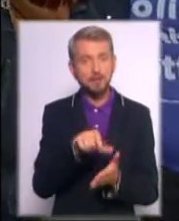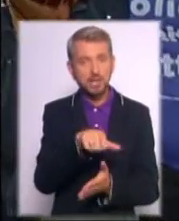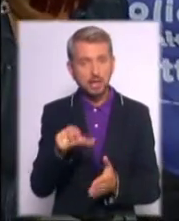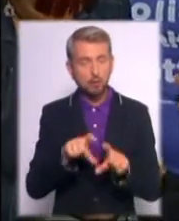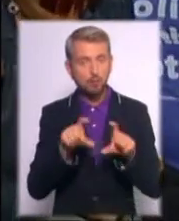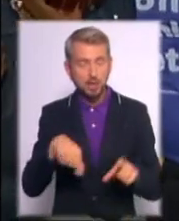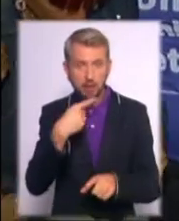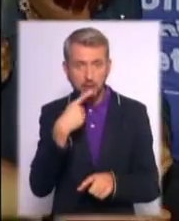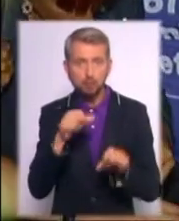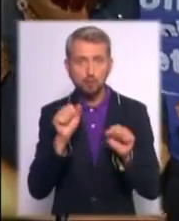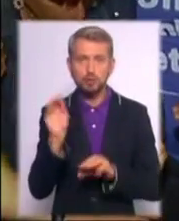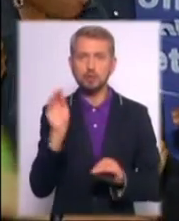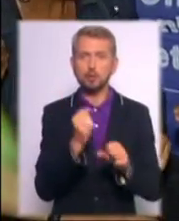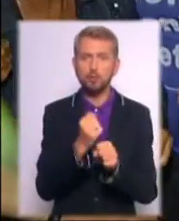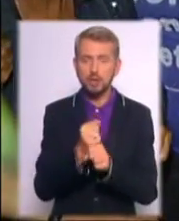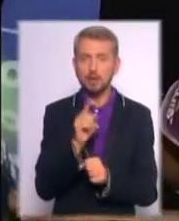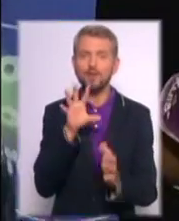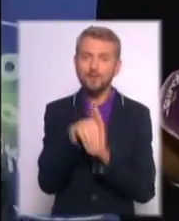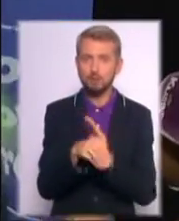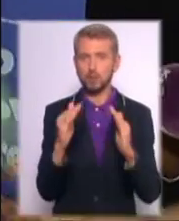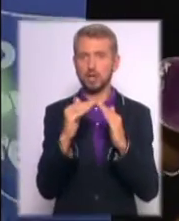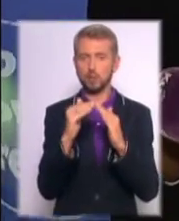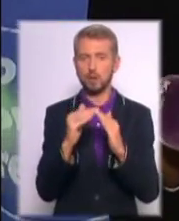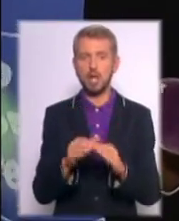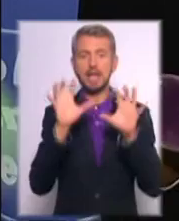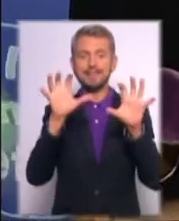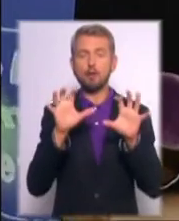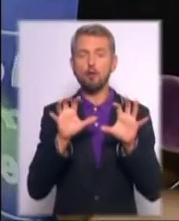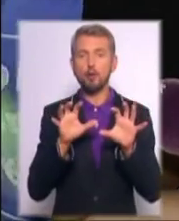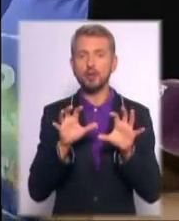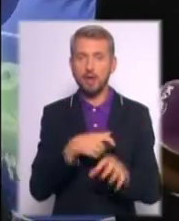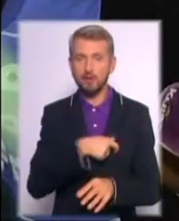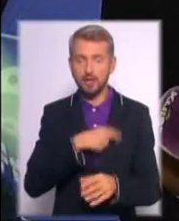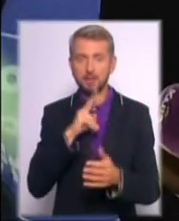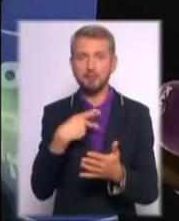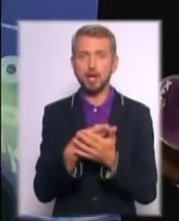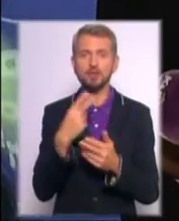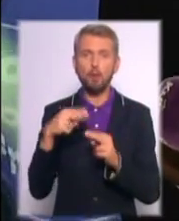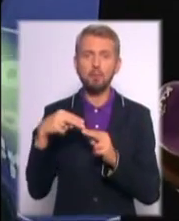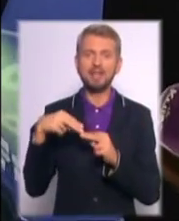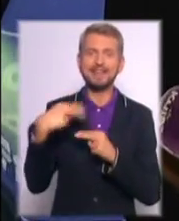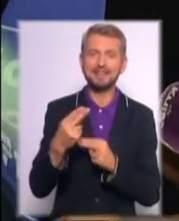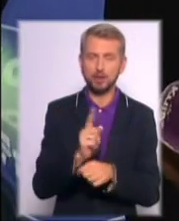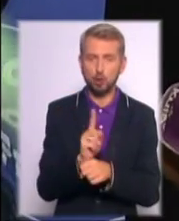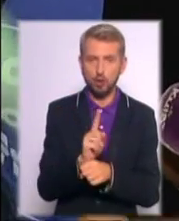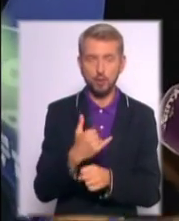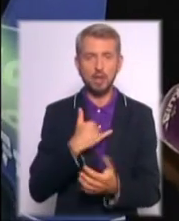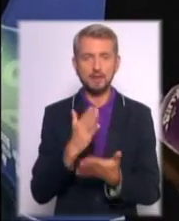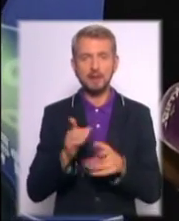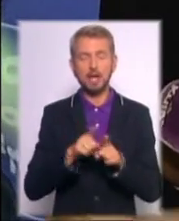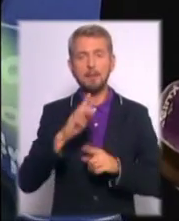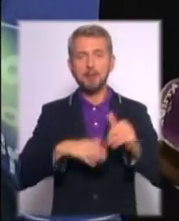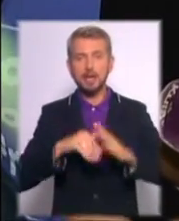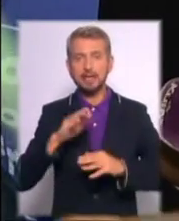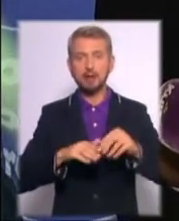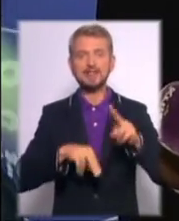запевняють, мають змогу облаштувати його у майбутньому будинку. Законодавець передбачив компенсаційні норми. Тобто у нас є така практика